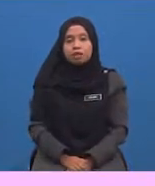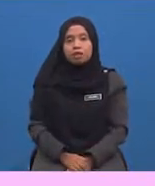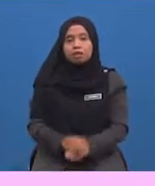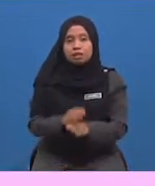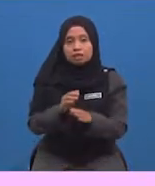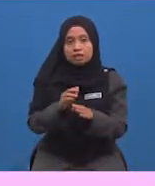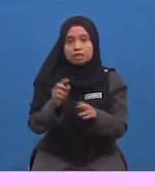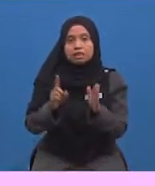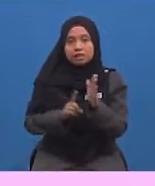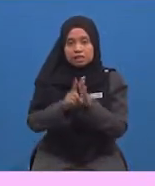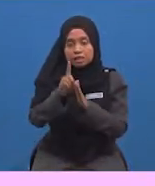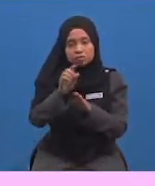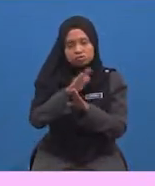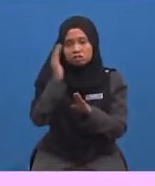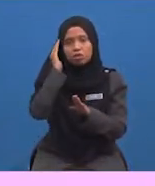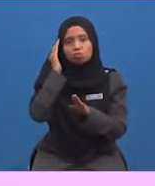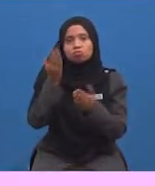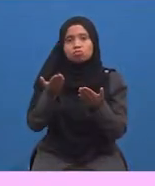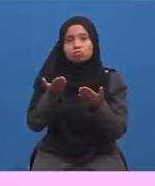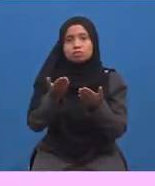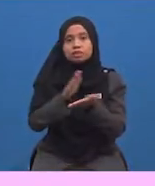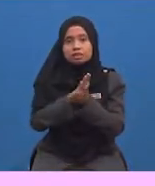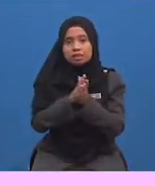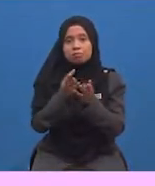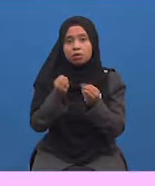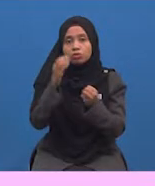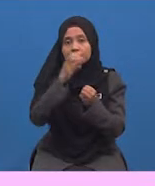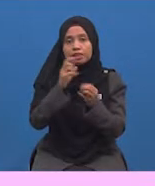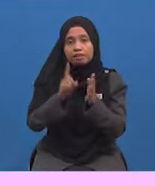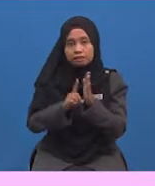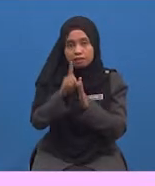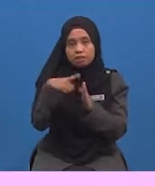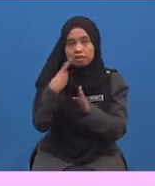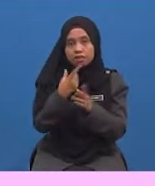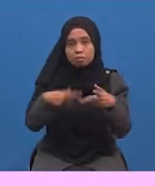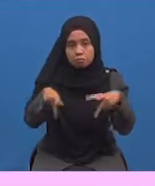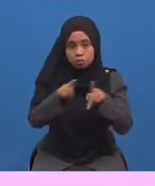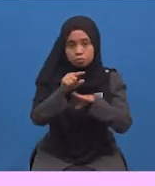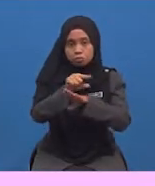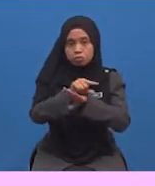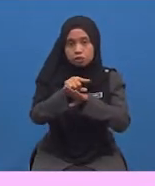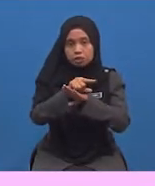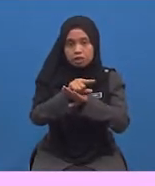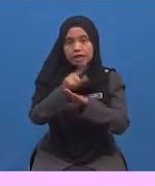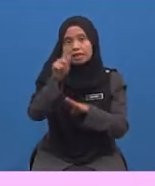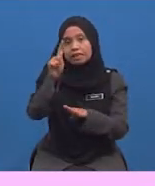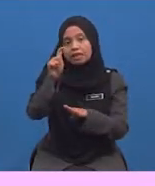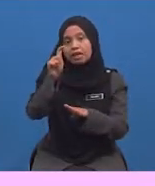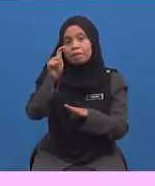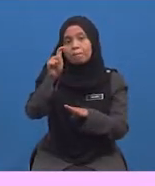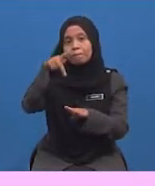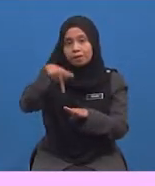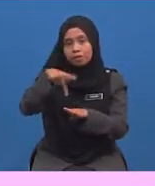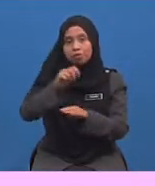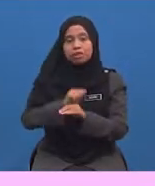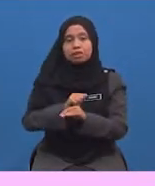Namun, tinggi tidak diketahui. Untuk mencari nilai tinggi, kita perlu menggunakan teorem Pythagoras.